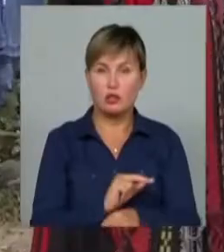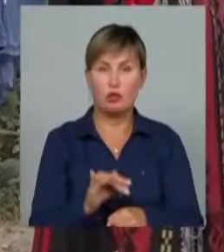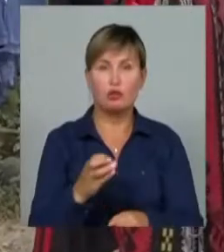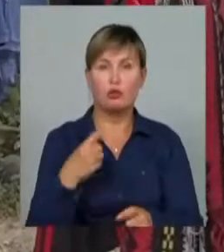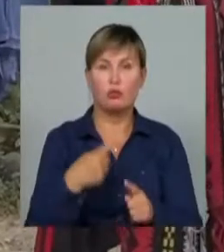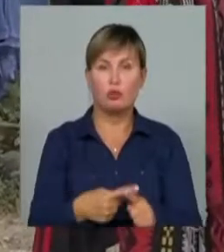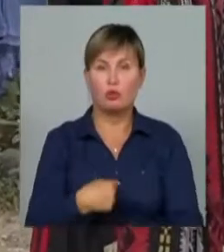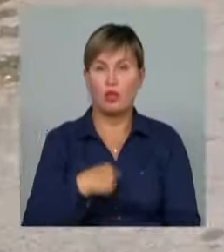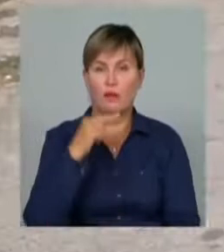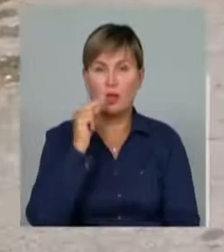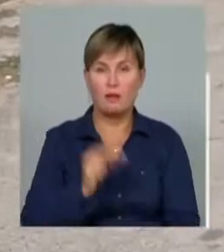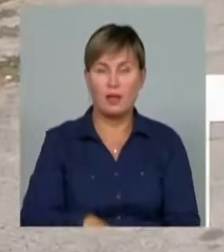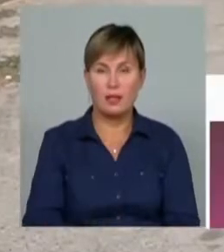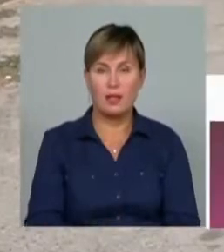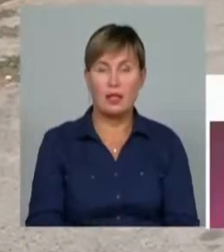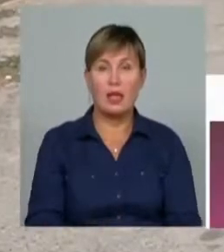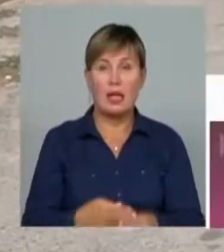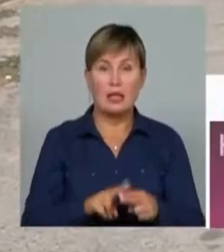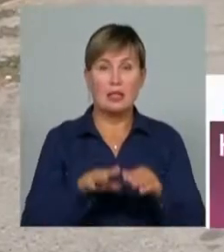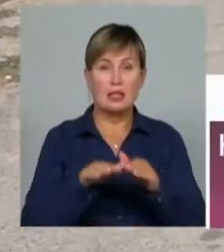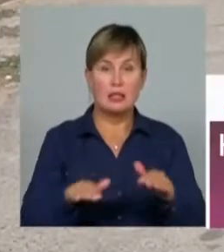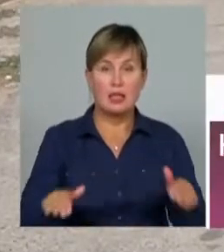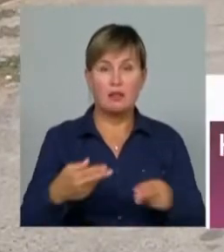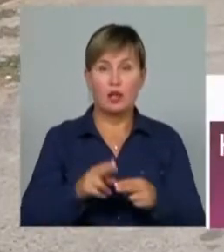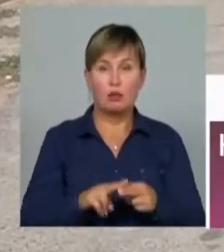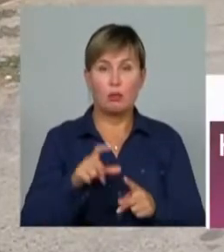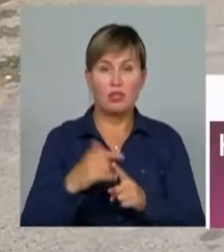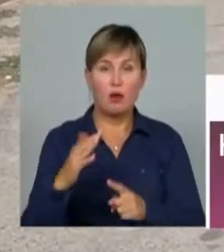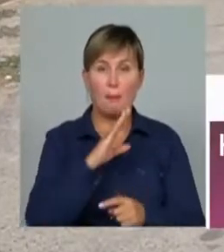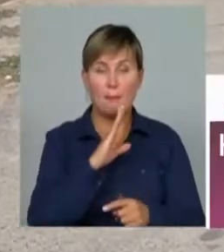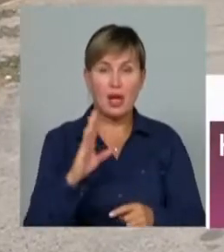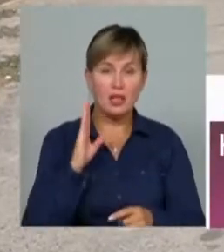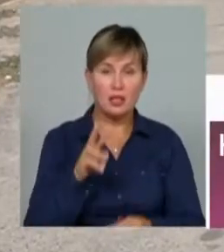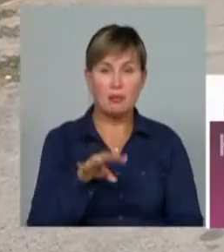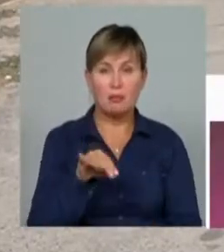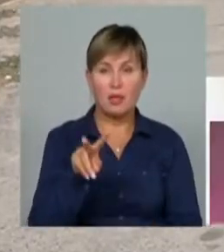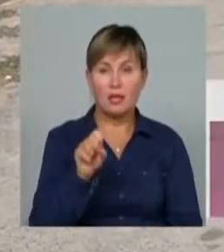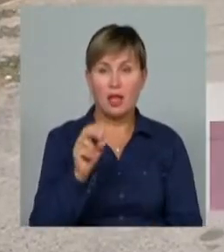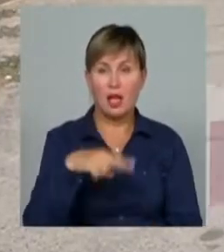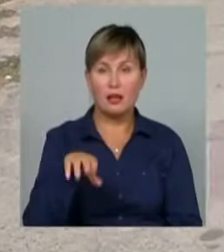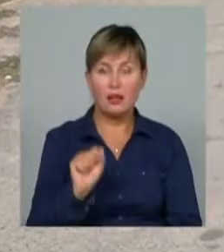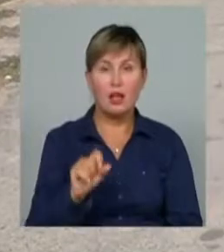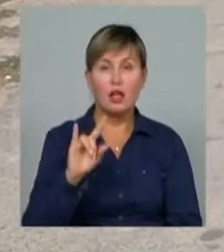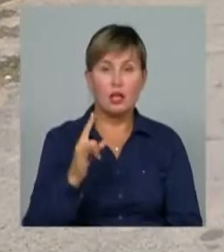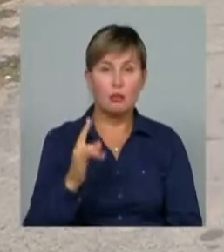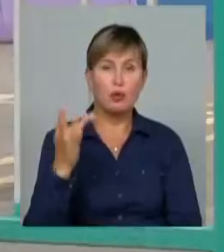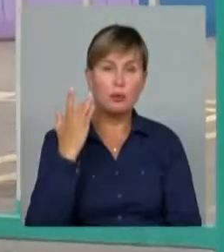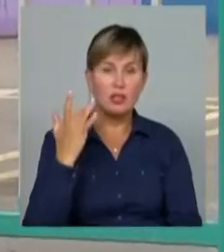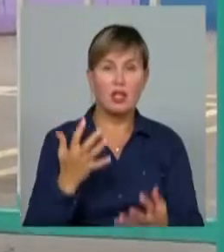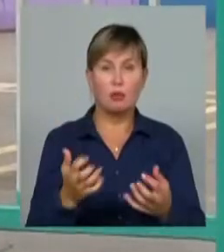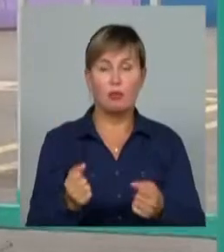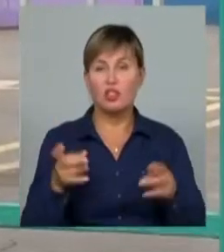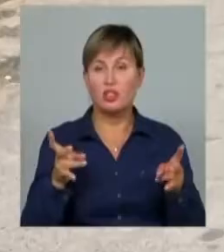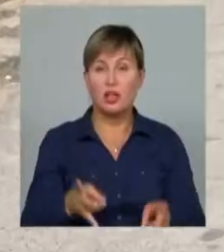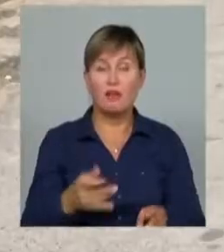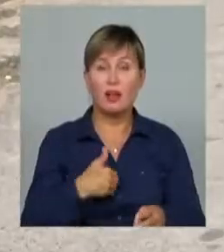делают нас виноватыми. Это тот самый садик, в котором, по словам матери Милада, ребенок якобы неоднократно получал травмы. Мы